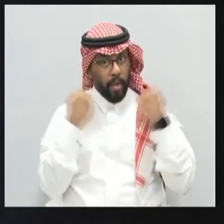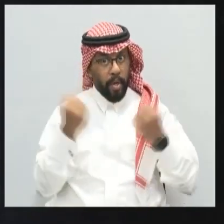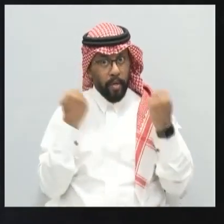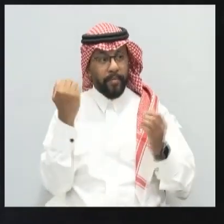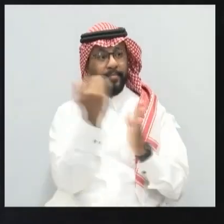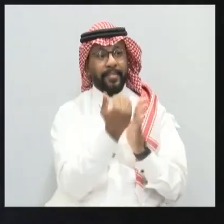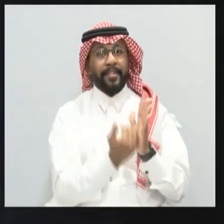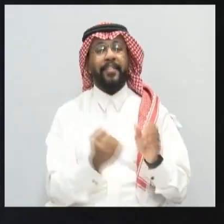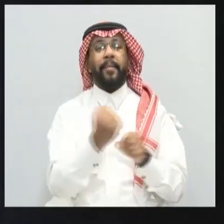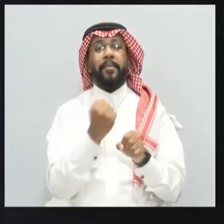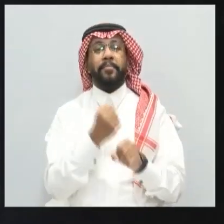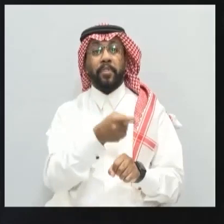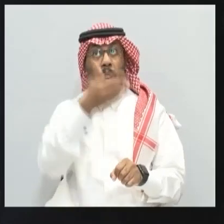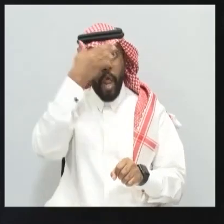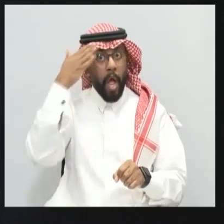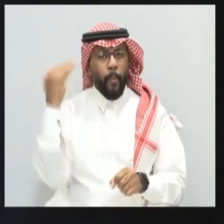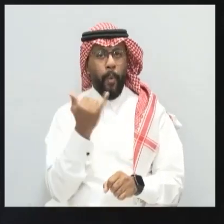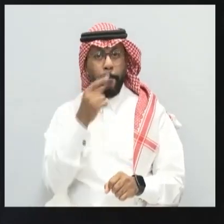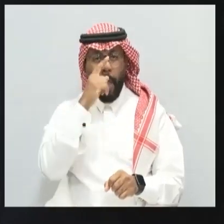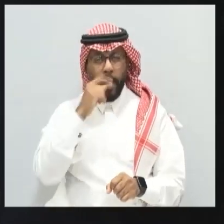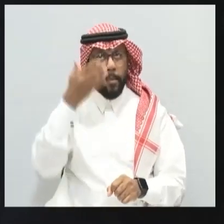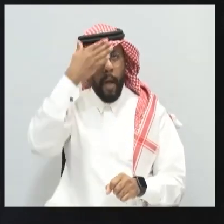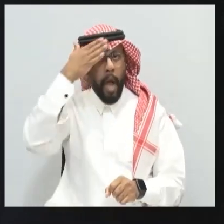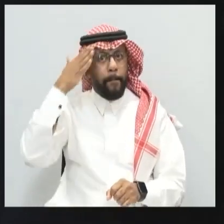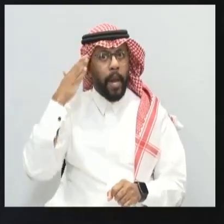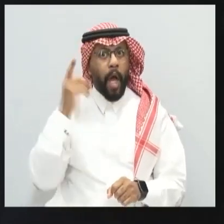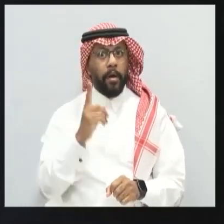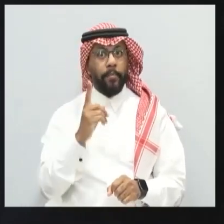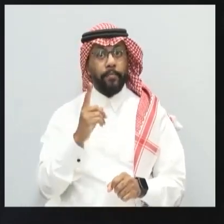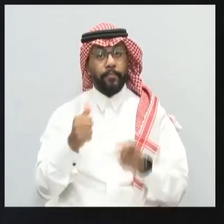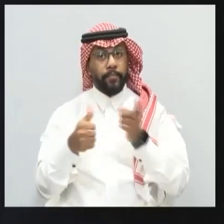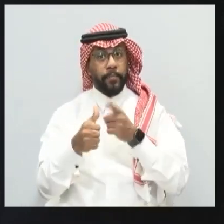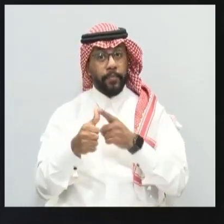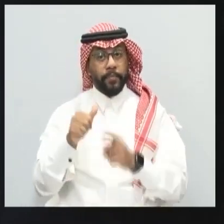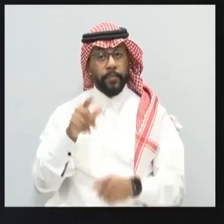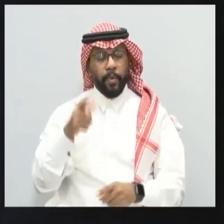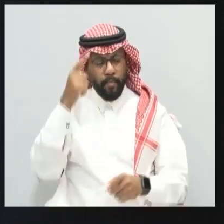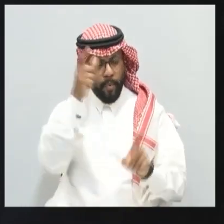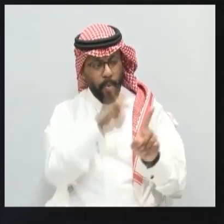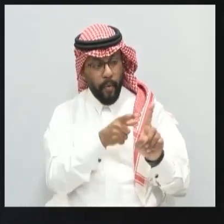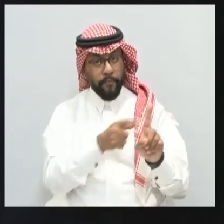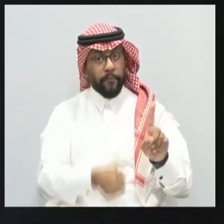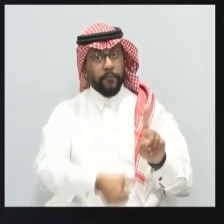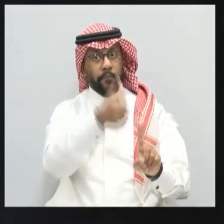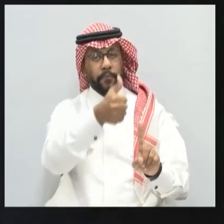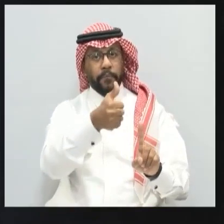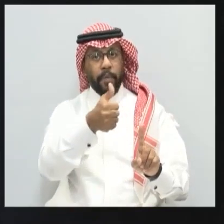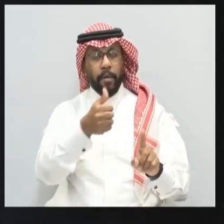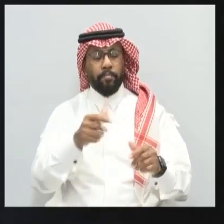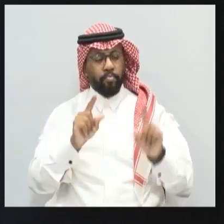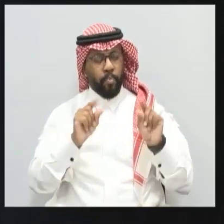التي سيعمل بها فمهم جدا اولا ان تمتلك تلك المقومات ان تمتلك